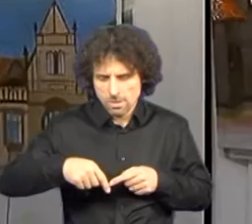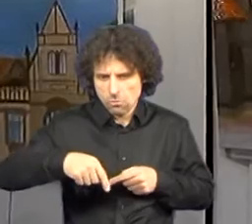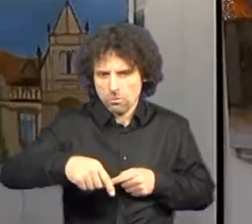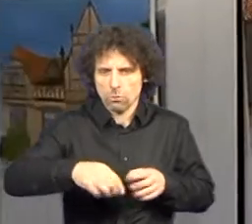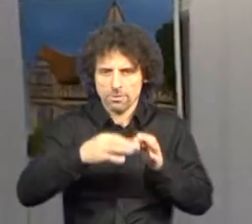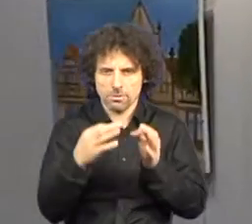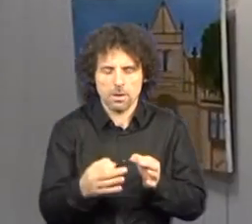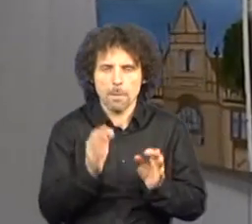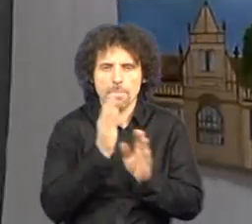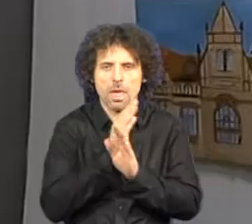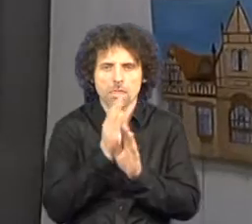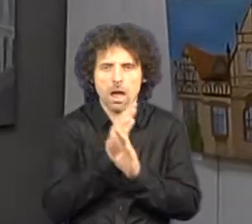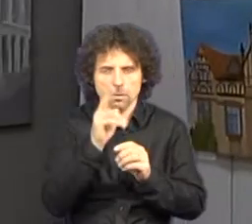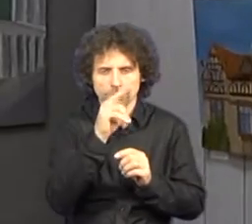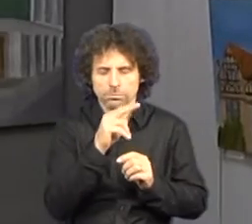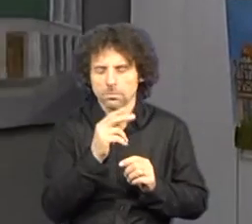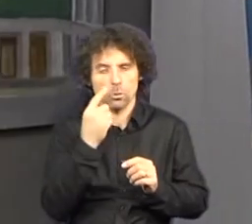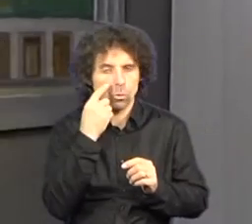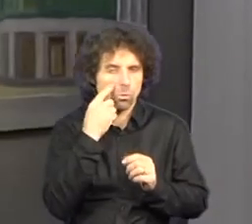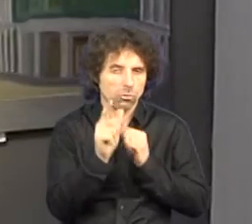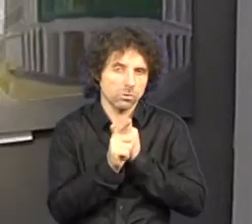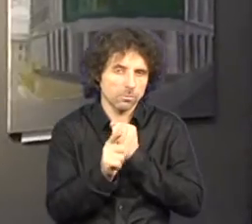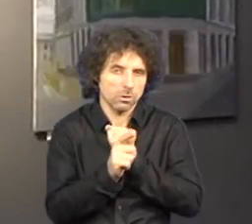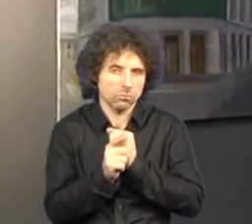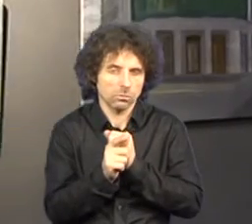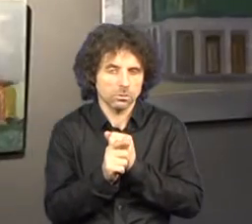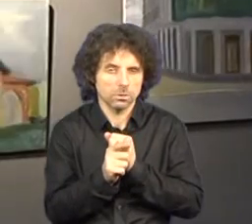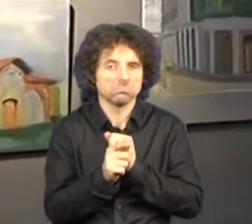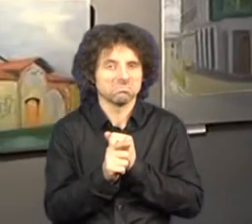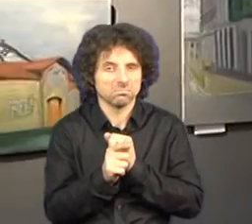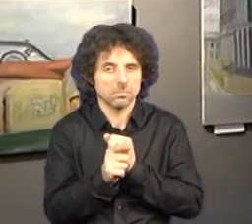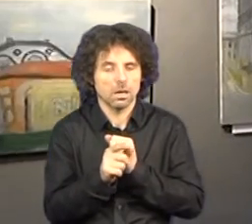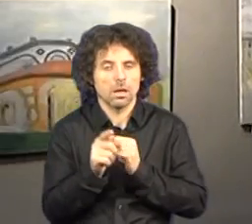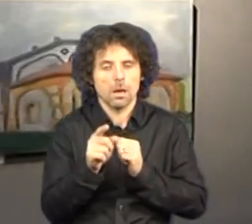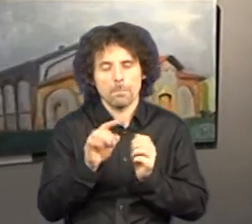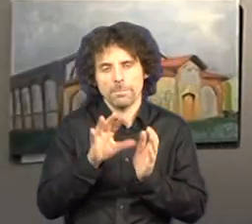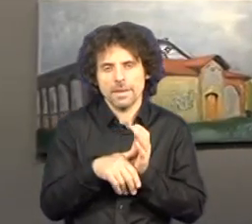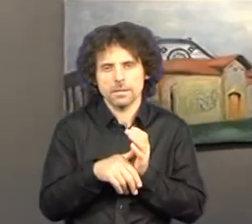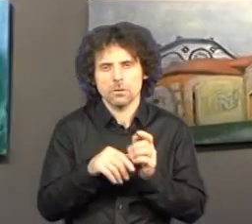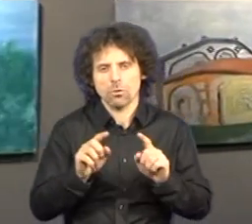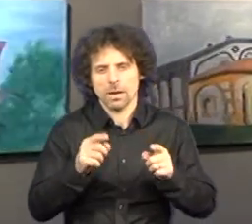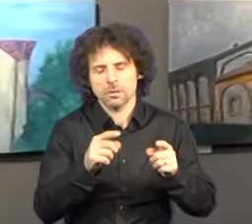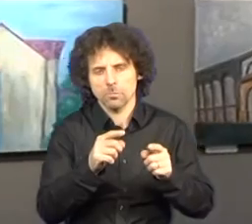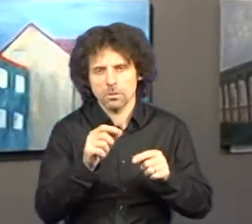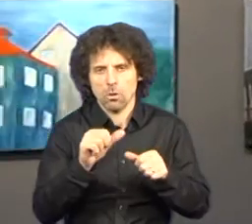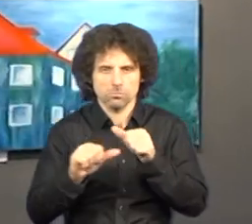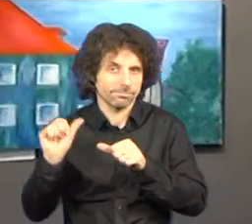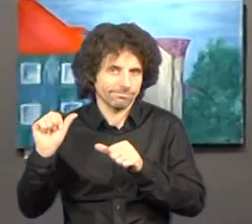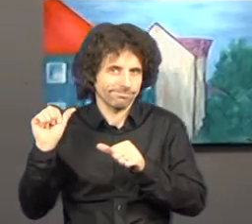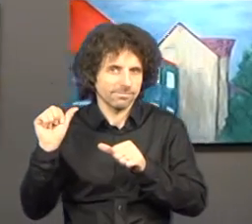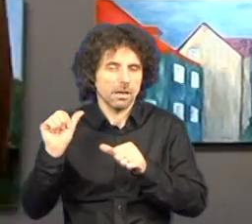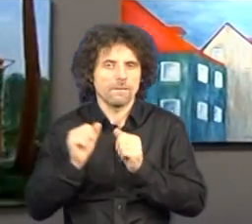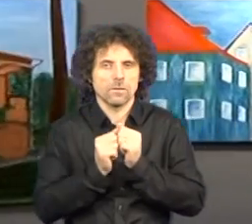Starałam się policzyć. Było ich około 70, myślę. Te miejskie dopiero organizujemy od zeszłego roku.